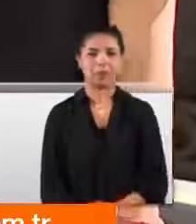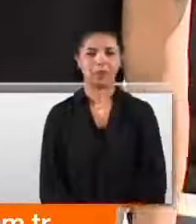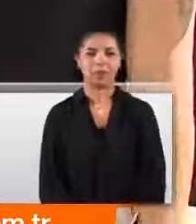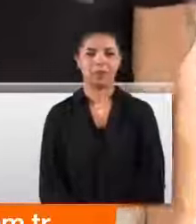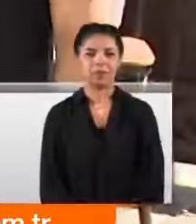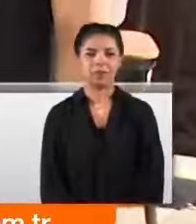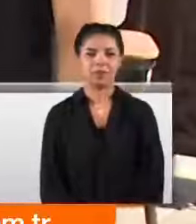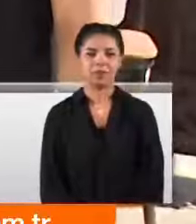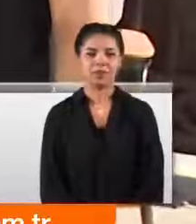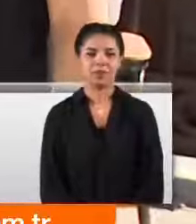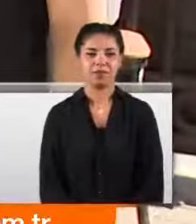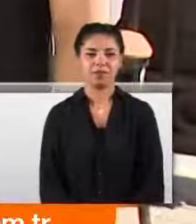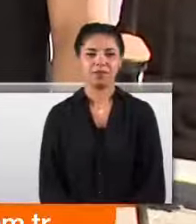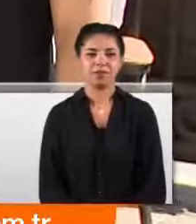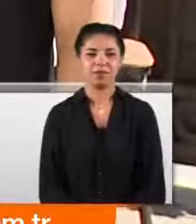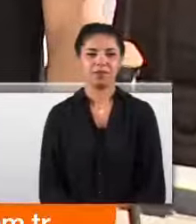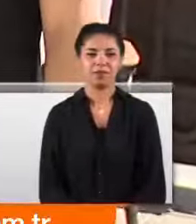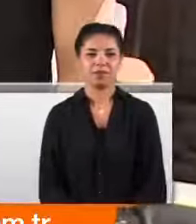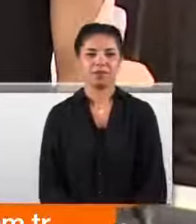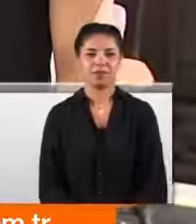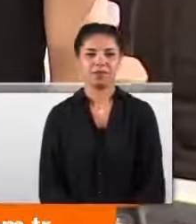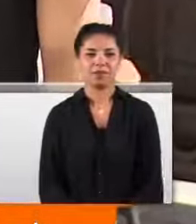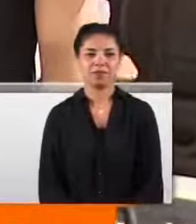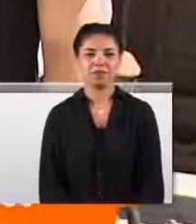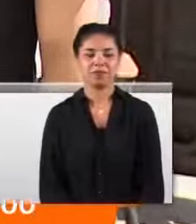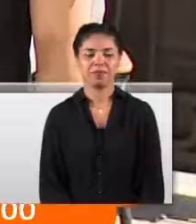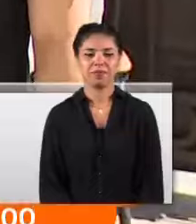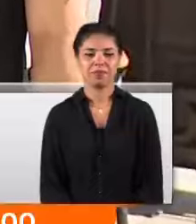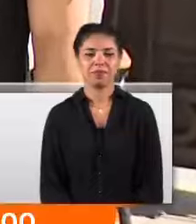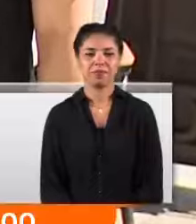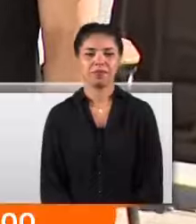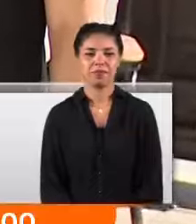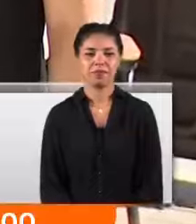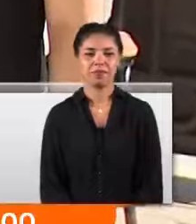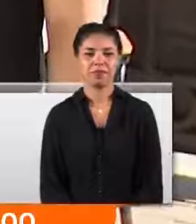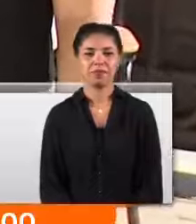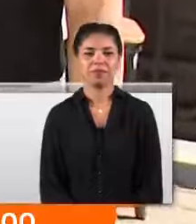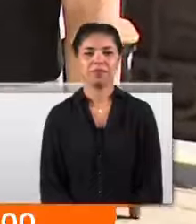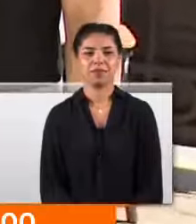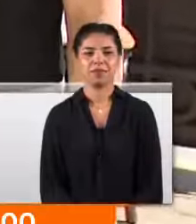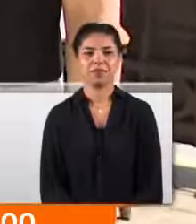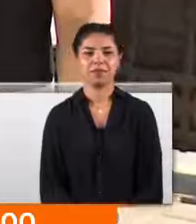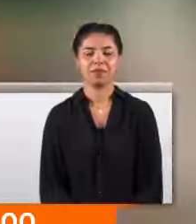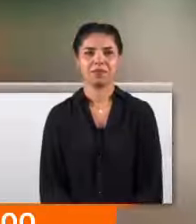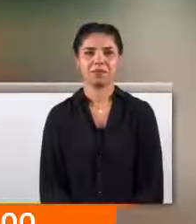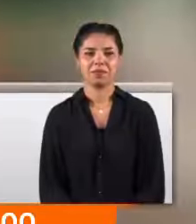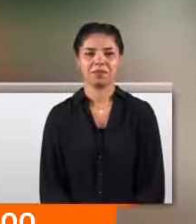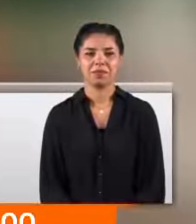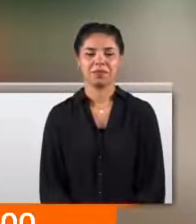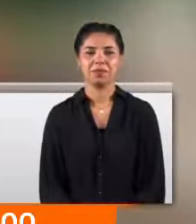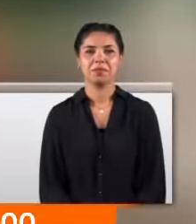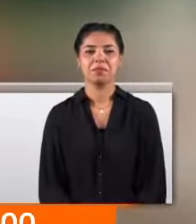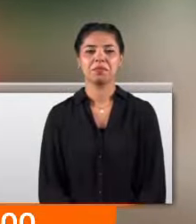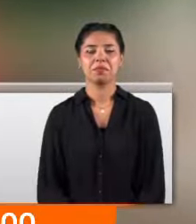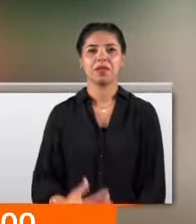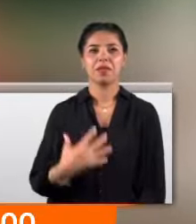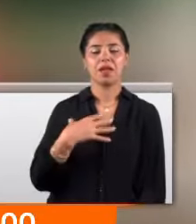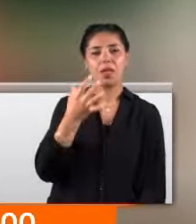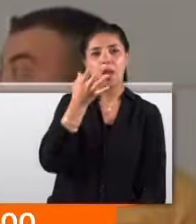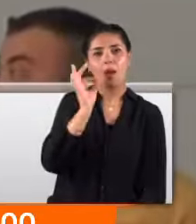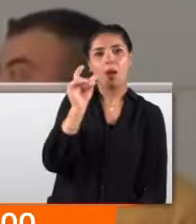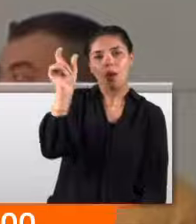Nice face. Onunla tanışmak istediğini de dile getirdi. Burada diğer bir hayran tayfasıyla zaten birlikte yaşıyor Yusuf Bey için. Tavrı, tarzı ve